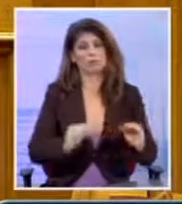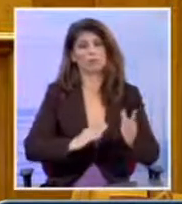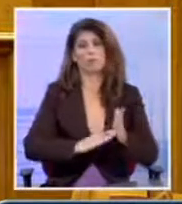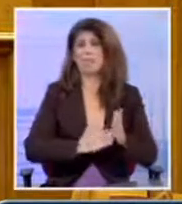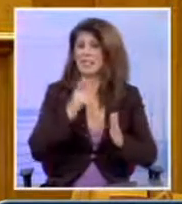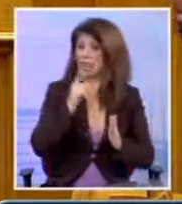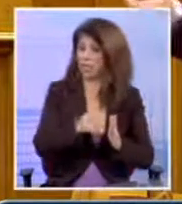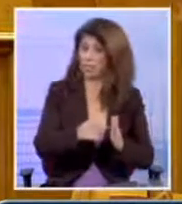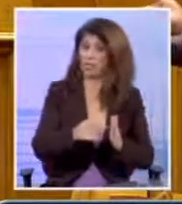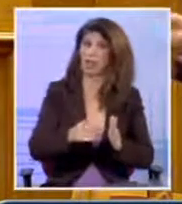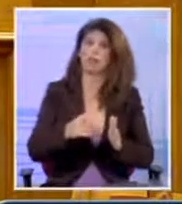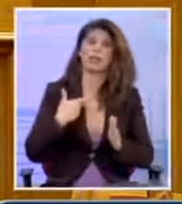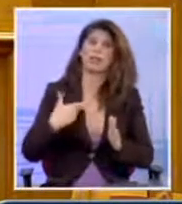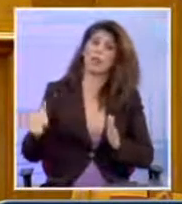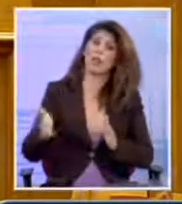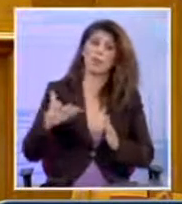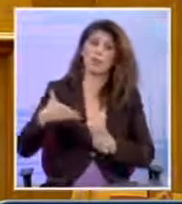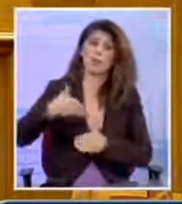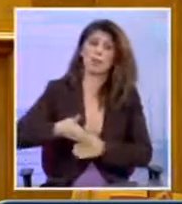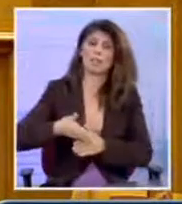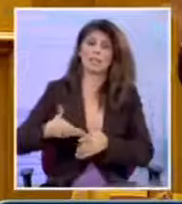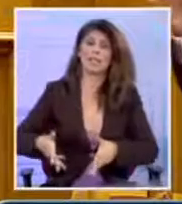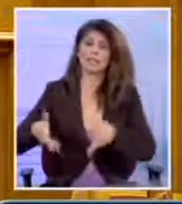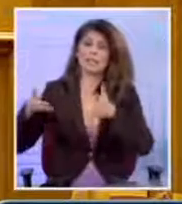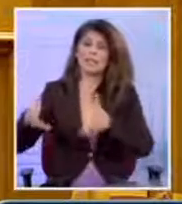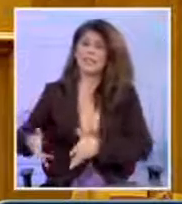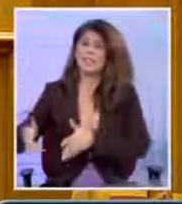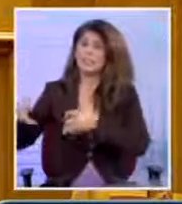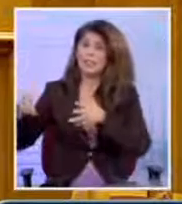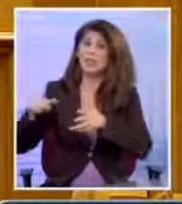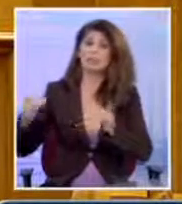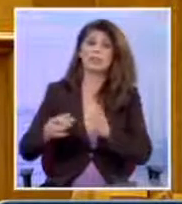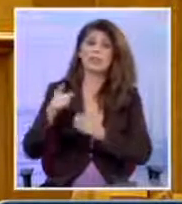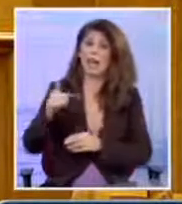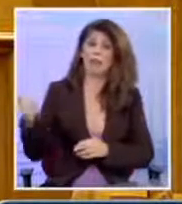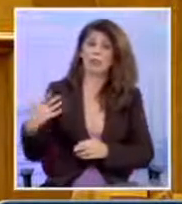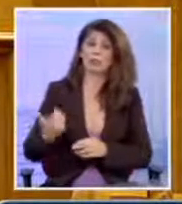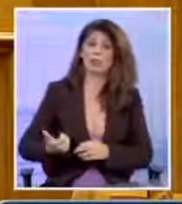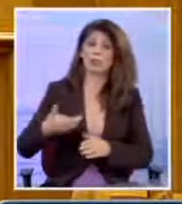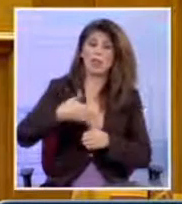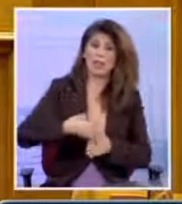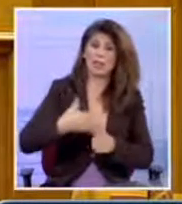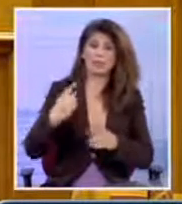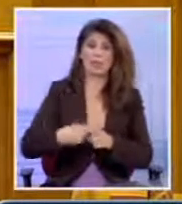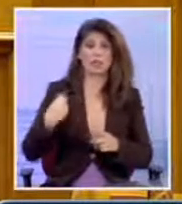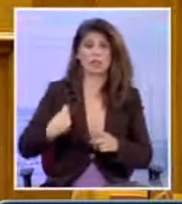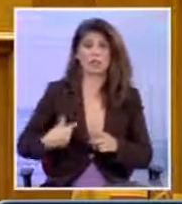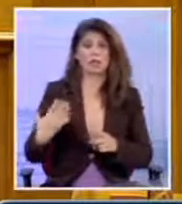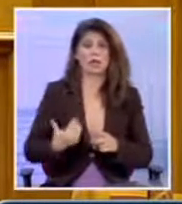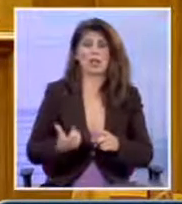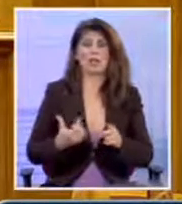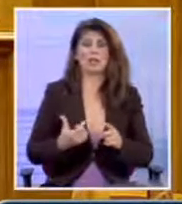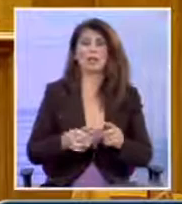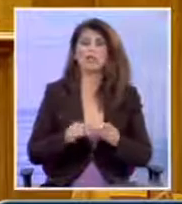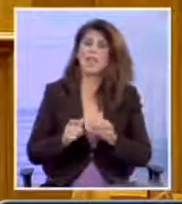εκεί για να φύγουν από μισθωμένα κτίρια που τυχαία αυτοί που τα έχουν και τα μισθώνουν στο ελληνικό δημόσιο έχουν συγγονική